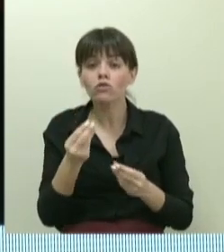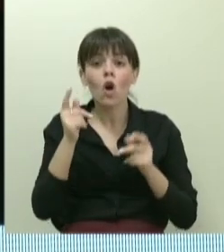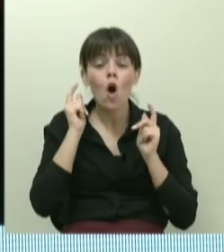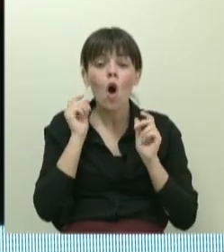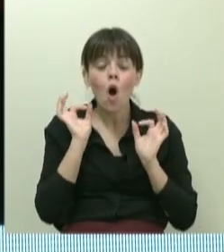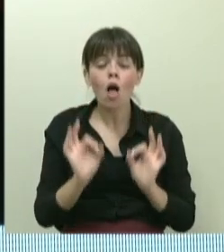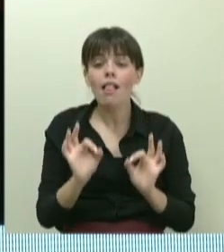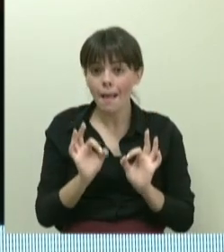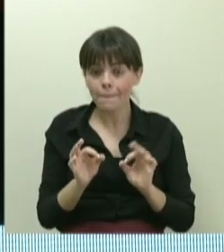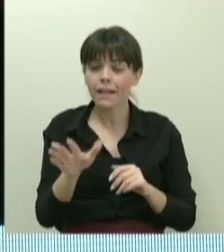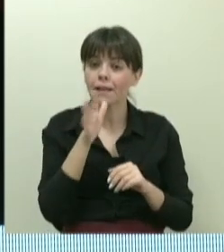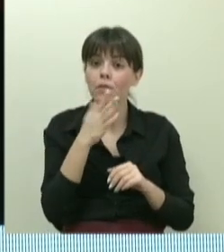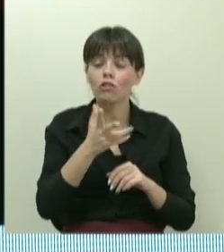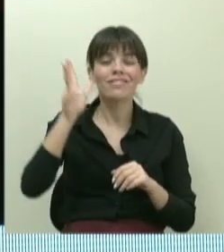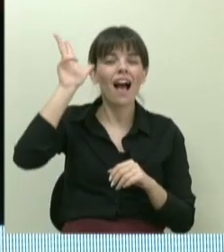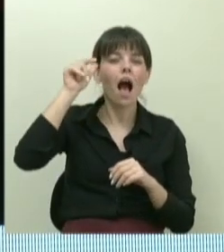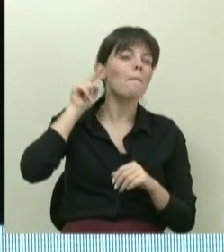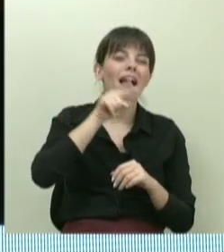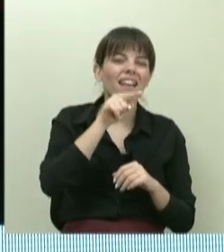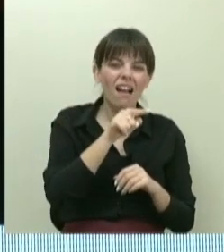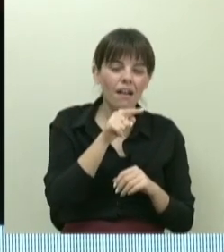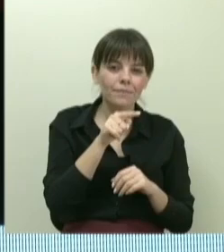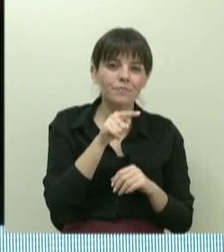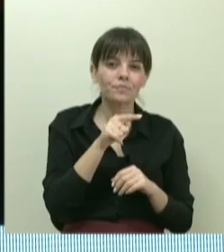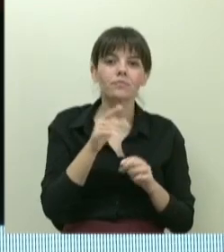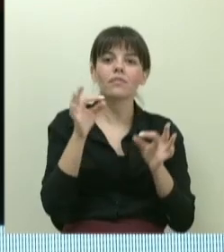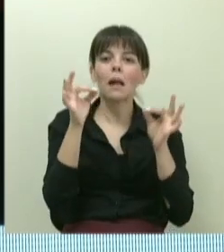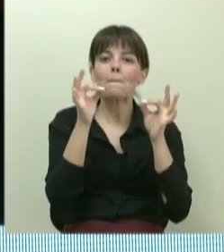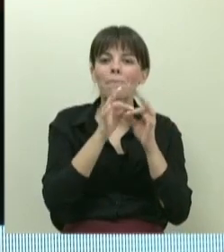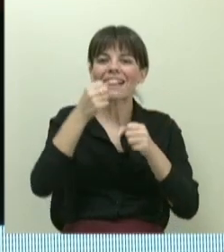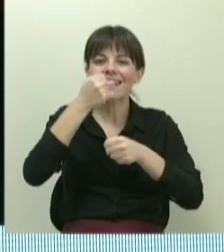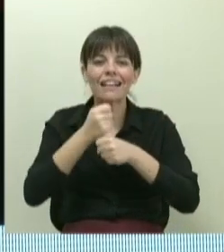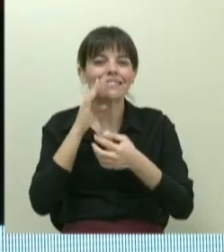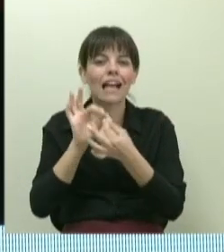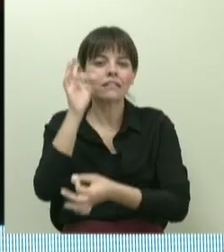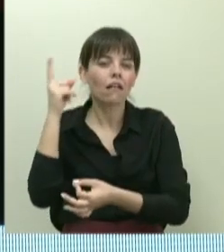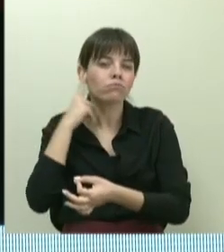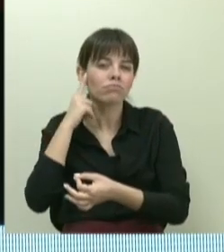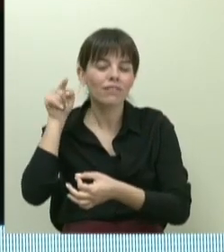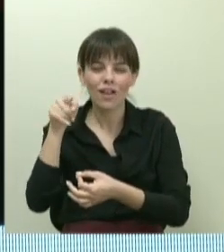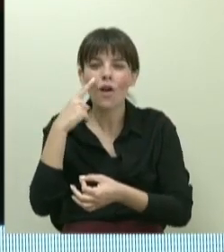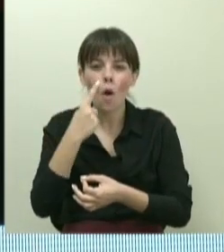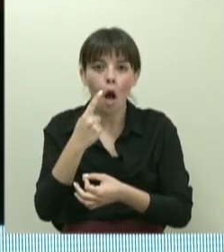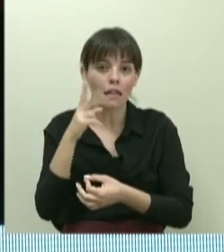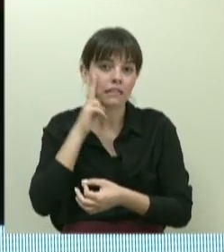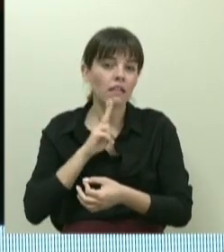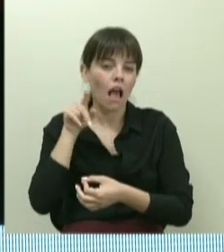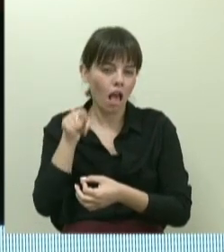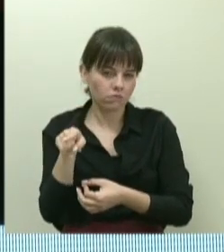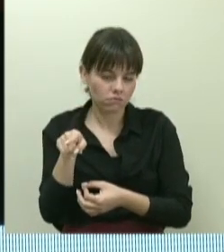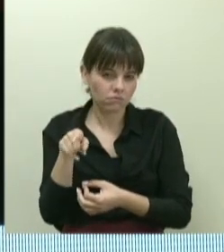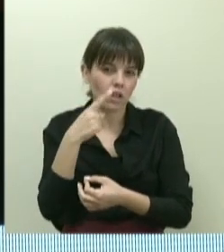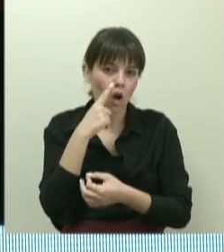ve biliyorsunuz Amerika'daki Bill Gates'in de başını çektiği zenginler